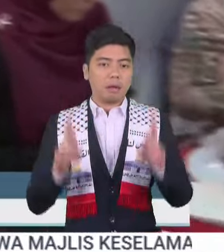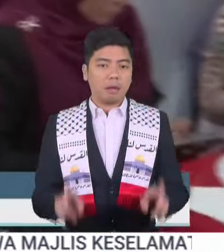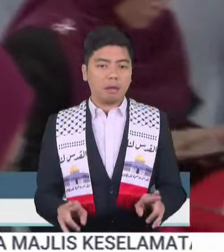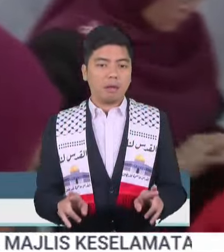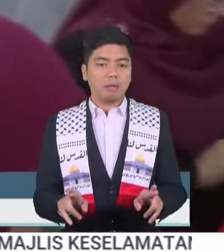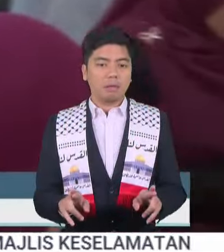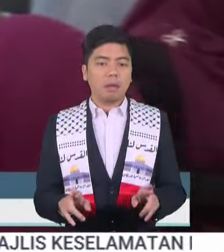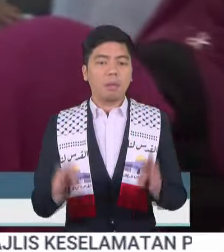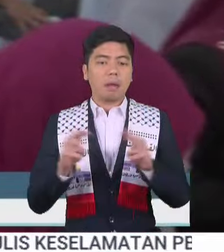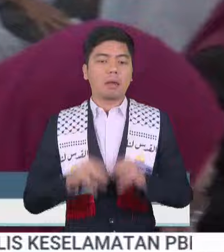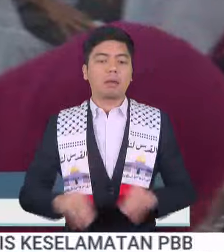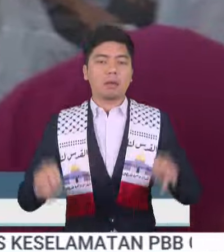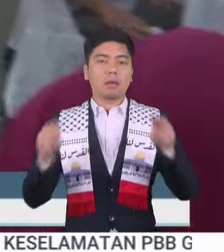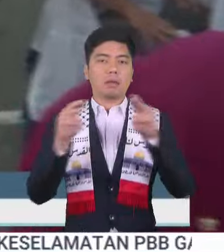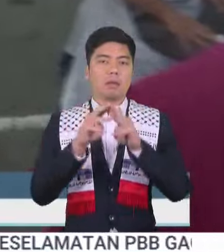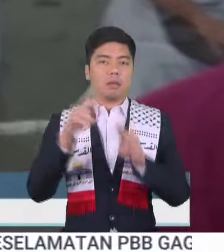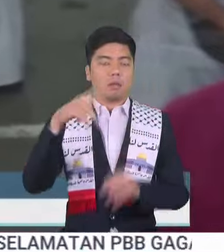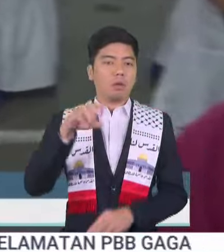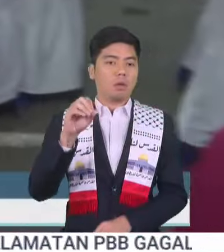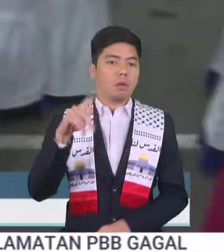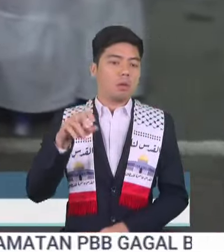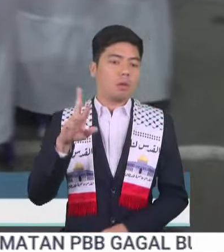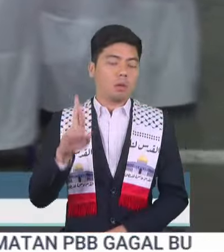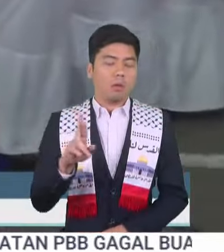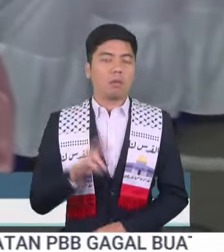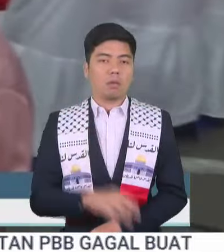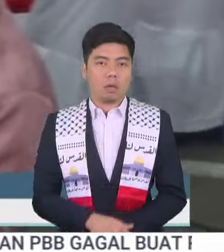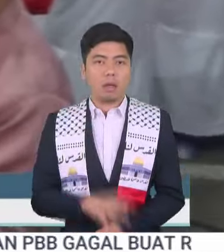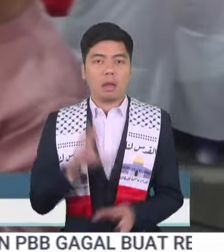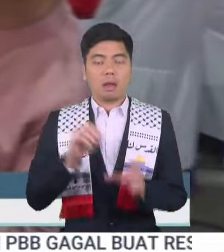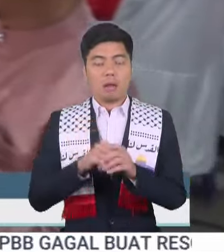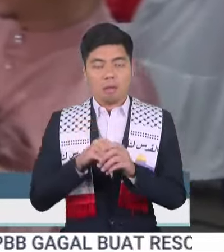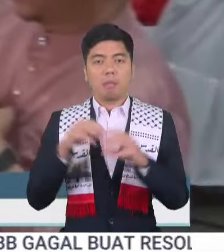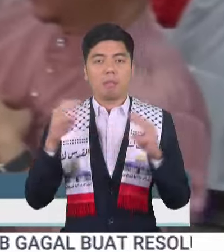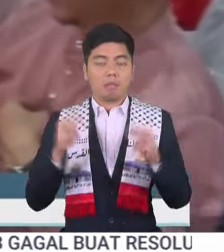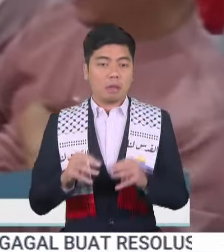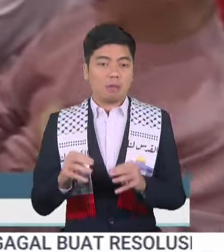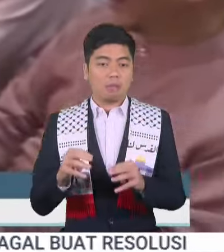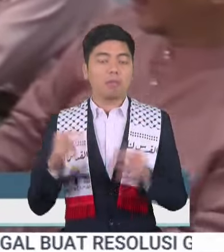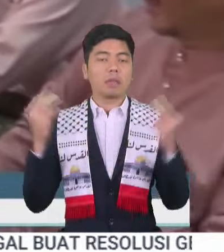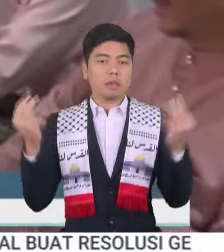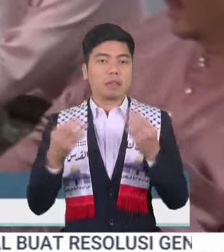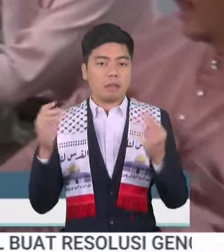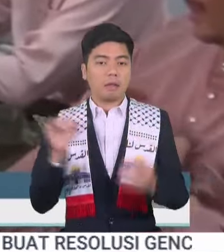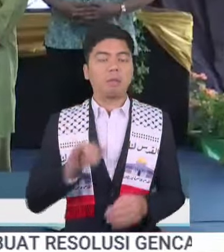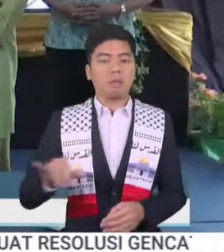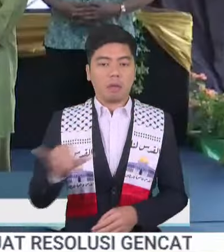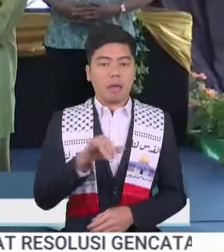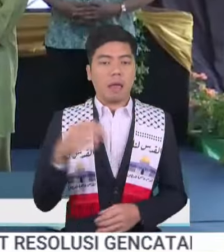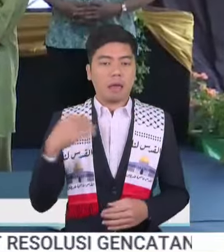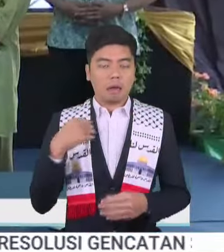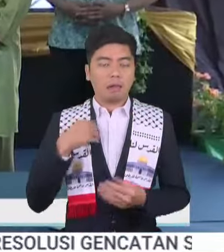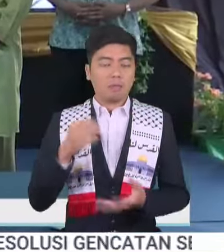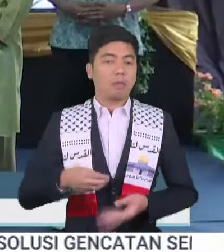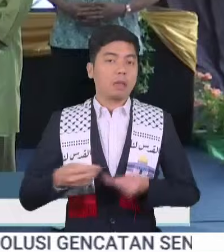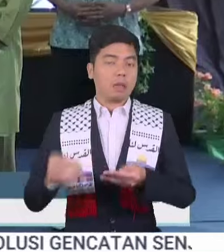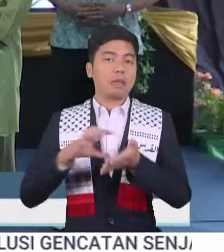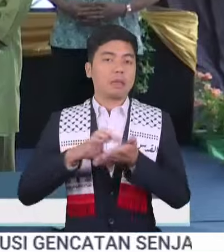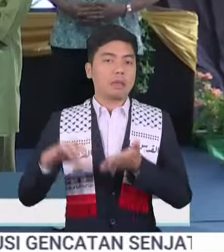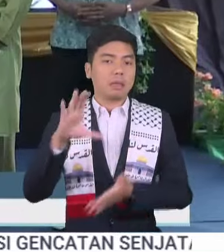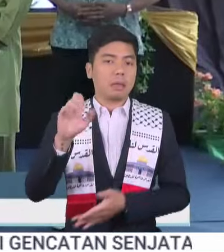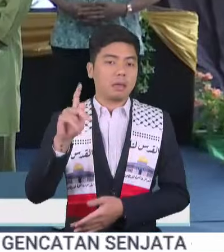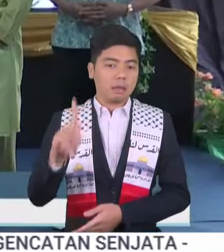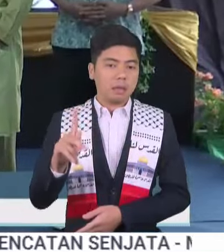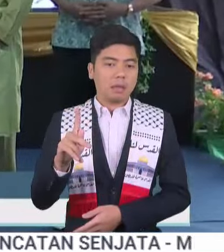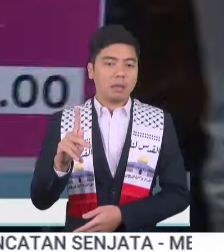Klias di Masjid Daerah Beaufort. Dalam majlis ini, Datuk Haji Jin menyaksikan penyerahan mock check RM5,000